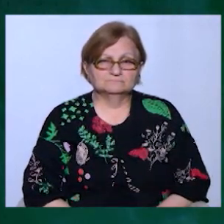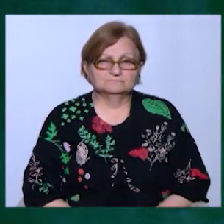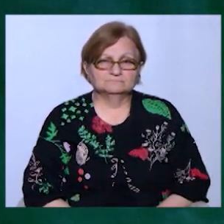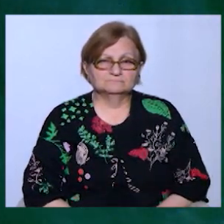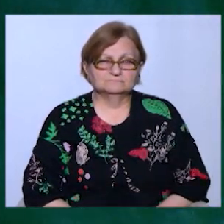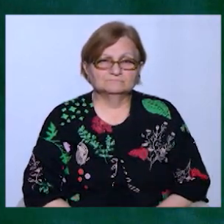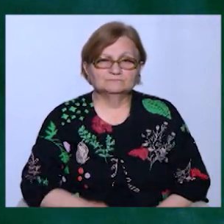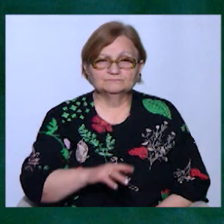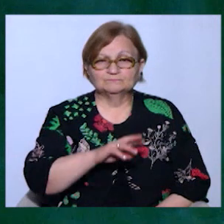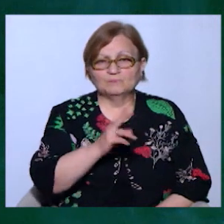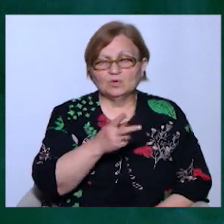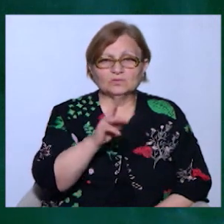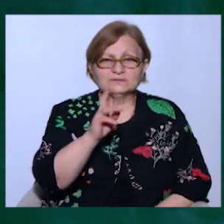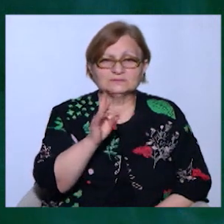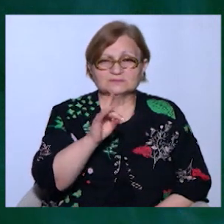და წრე.